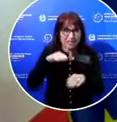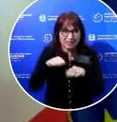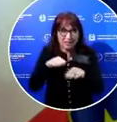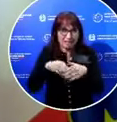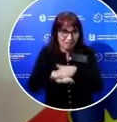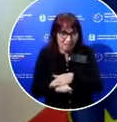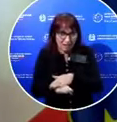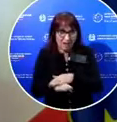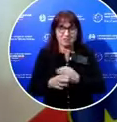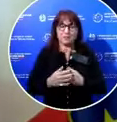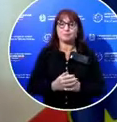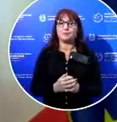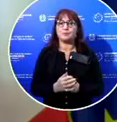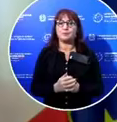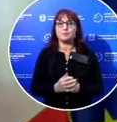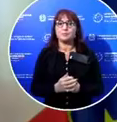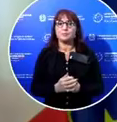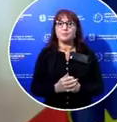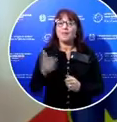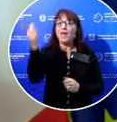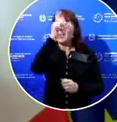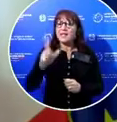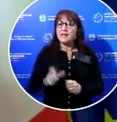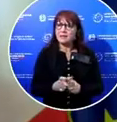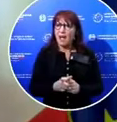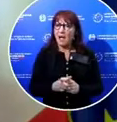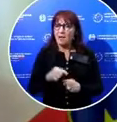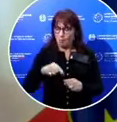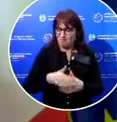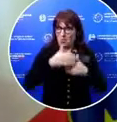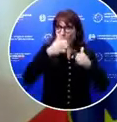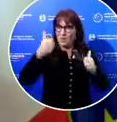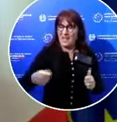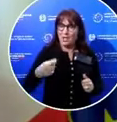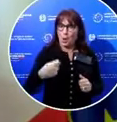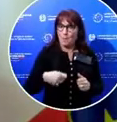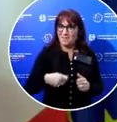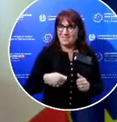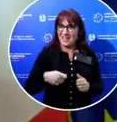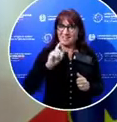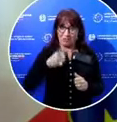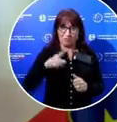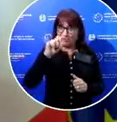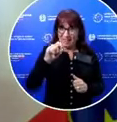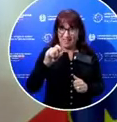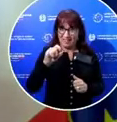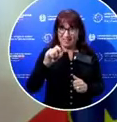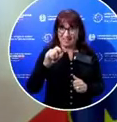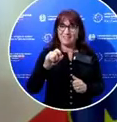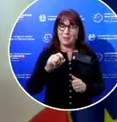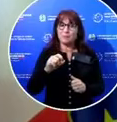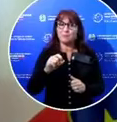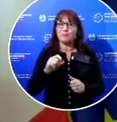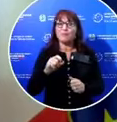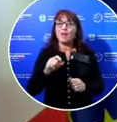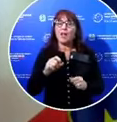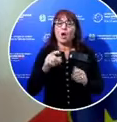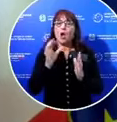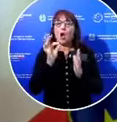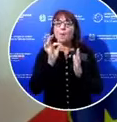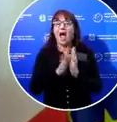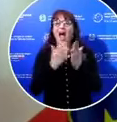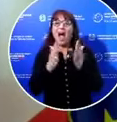narcotraffico. Con riguardo al ruolo che l'Italia ha svolto, soprattutto in quest'anno di presidenza del G20, nella definizione dell'agenda internazionale,